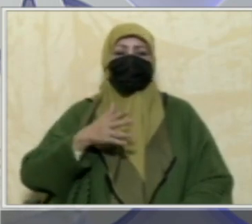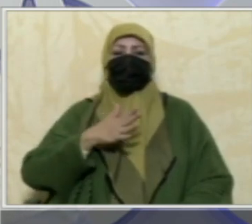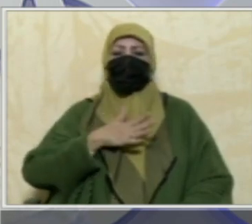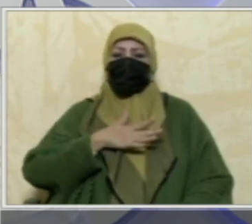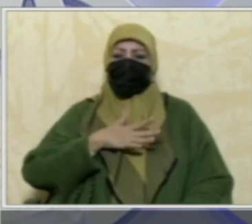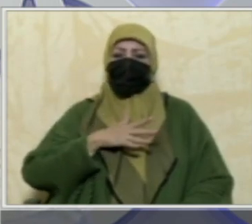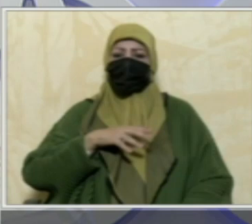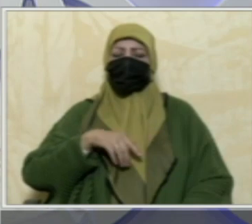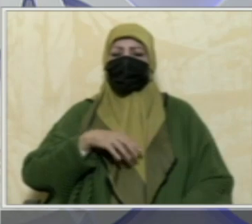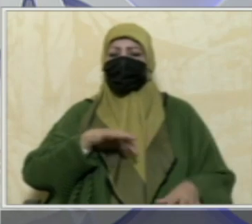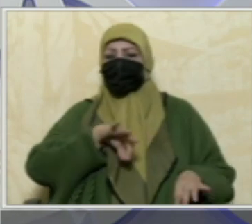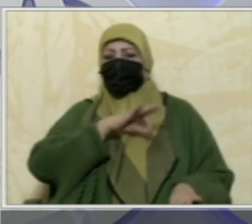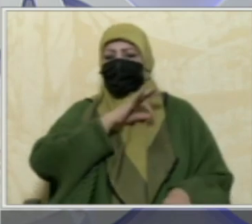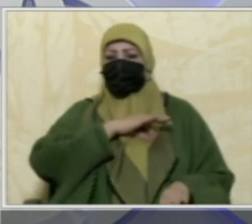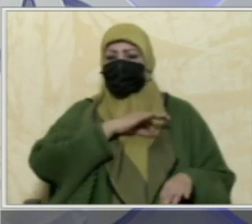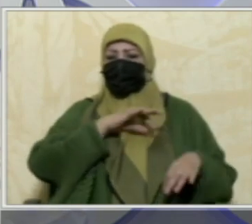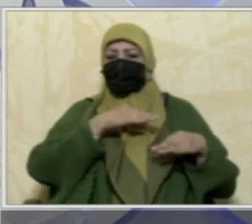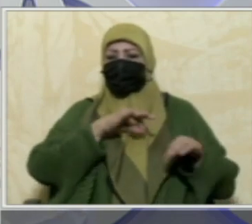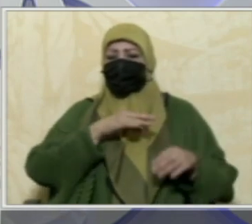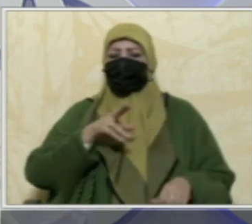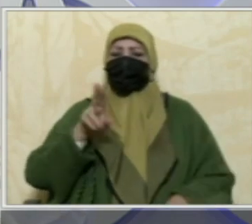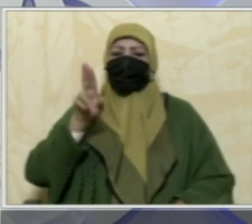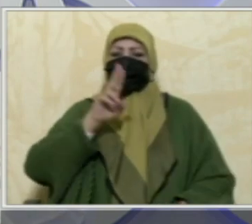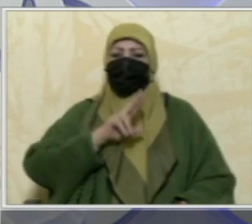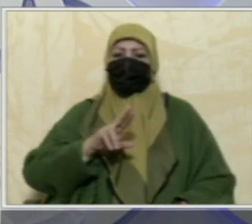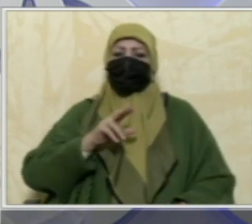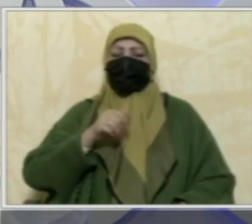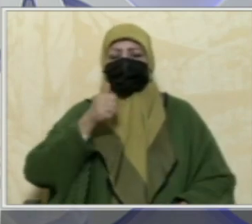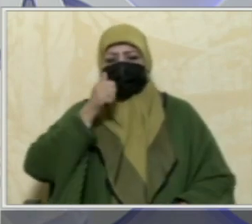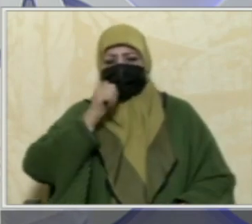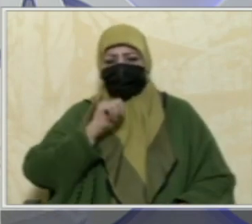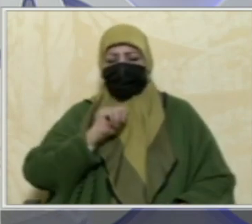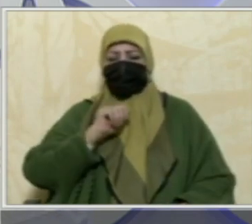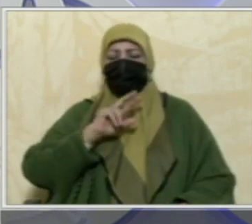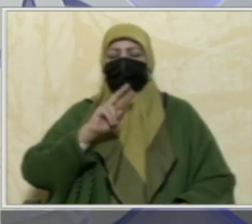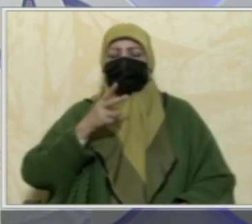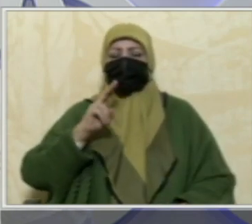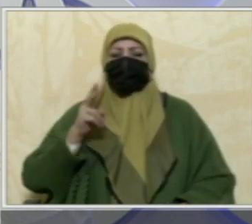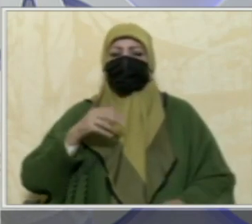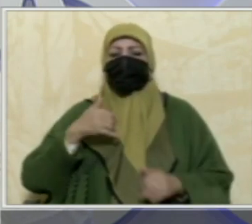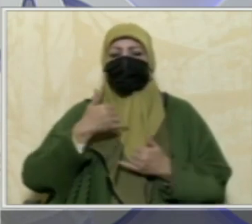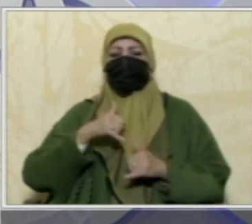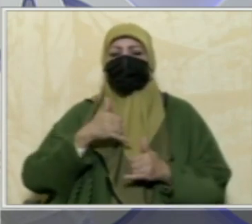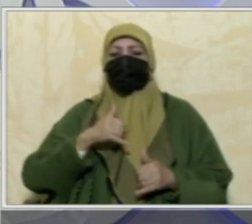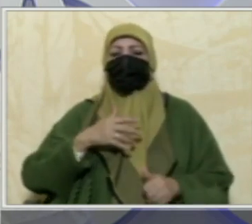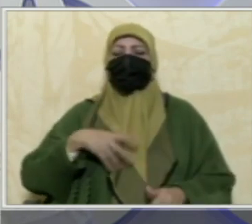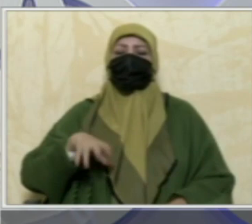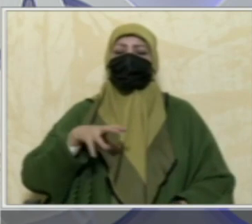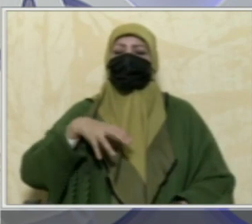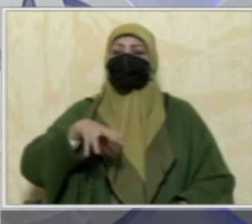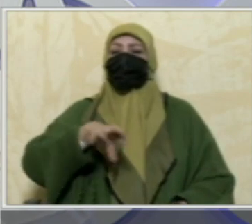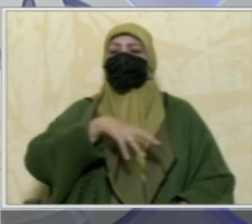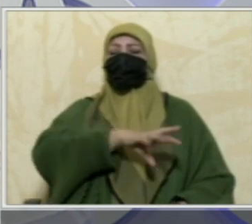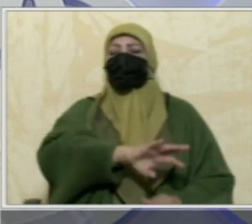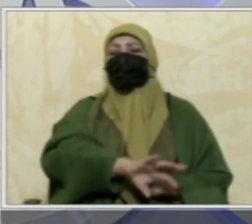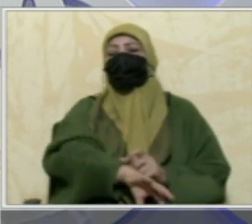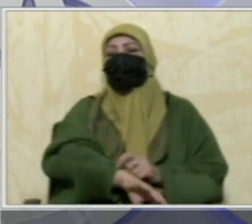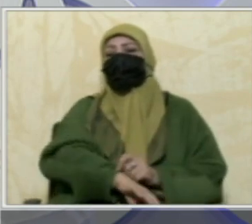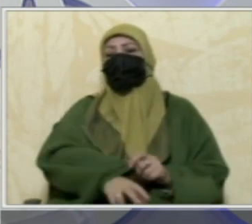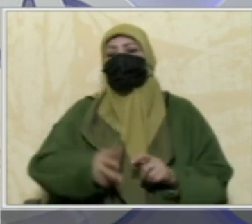وحجازي وجزايري هذه اصناف واسماء لا علاقه لها بالشرع اما الشرع